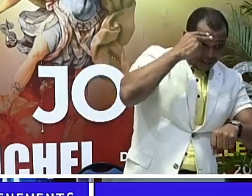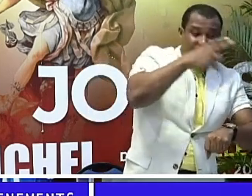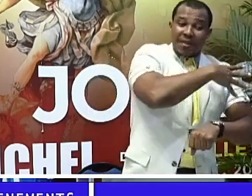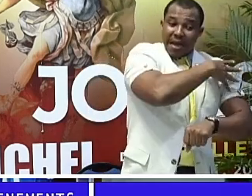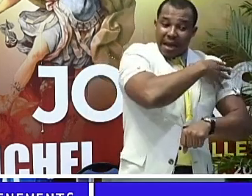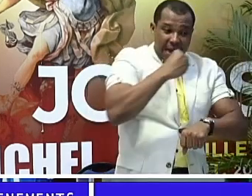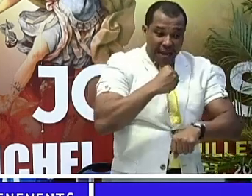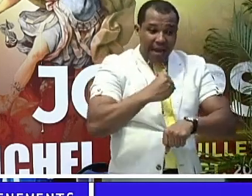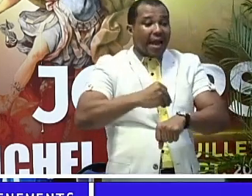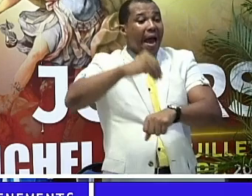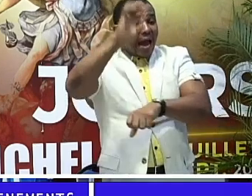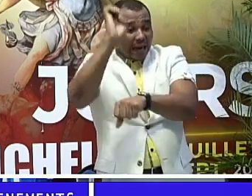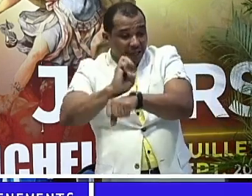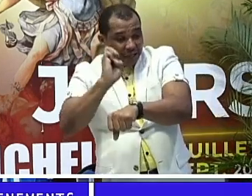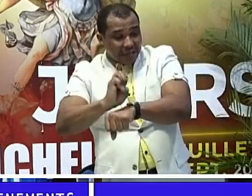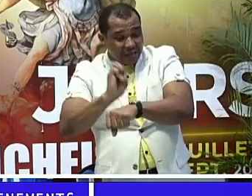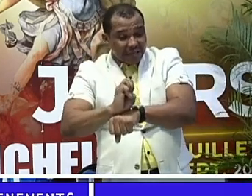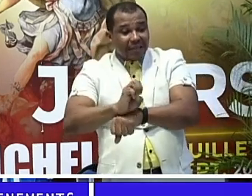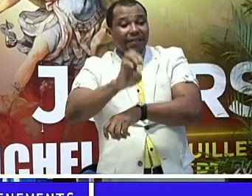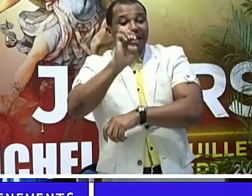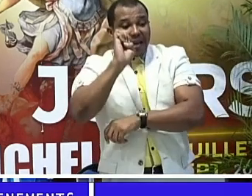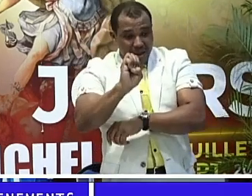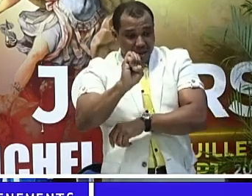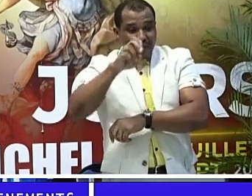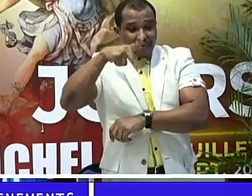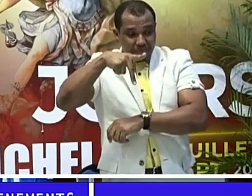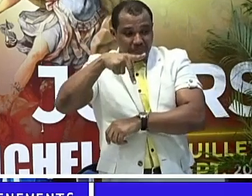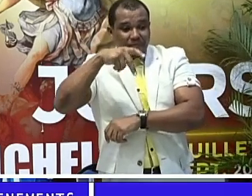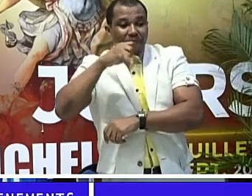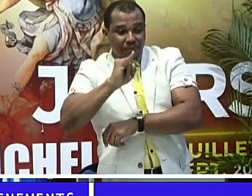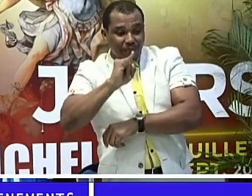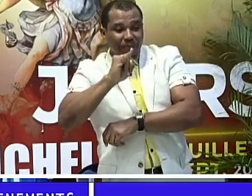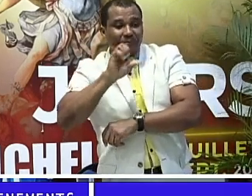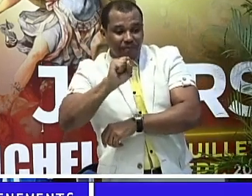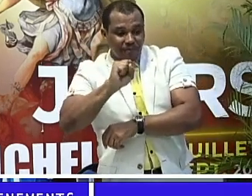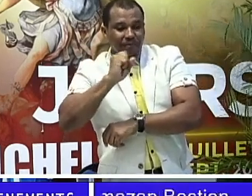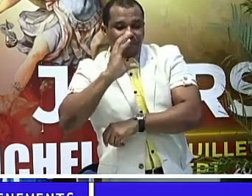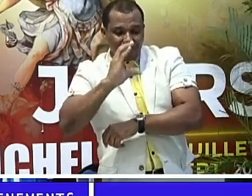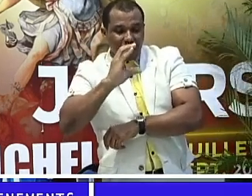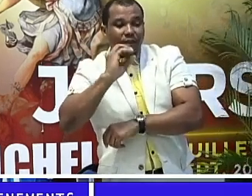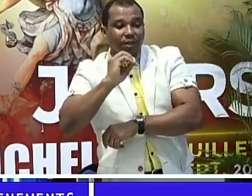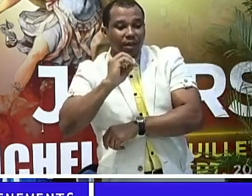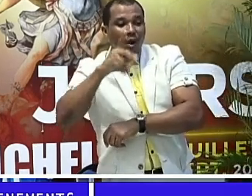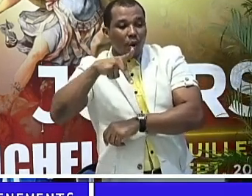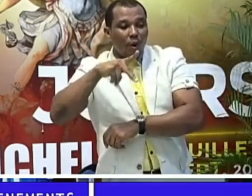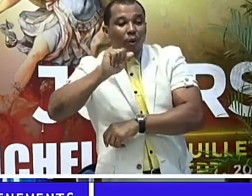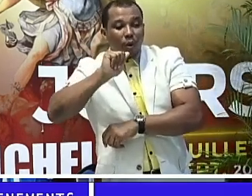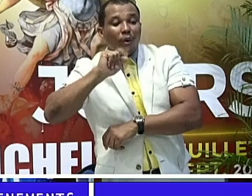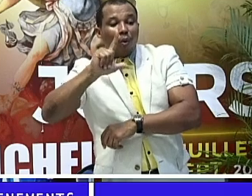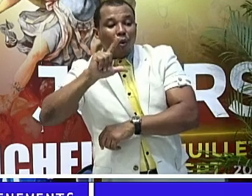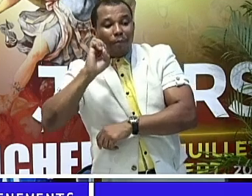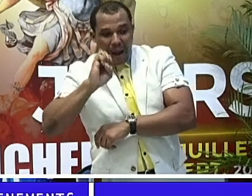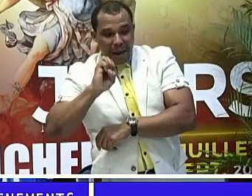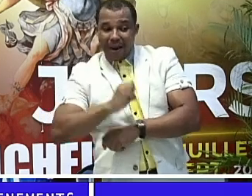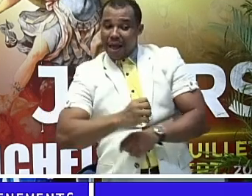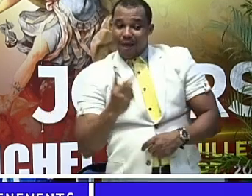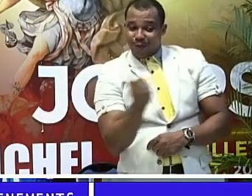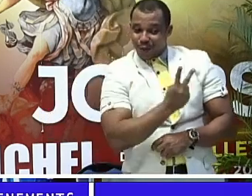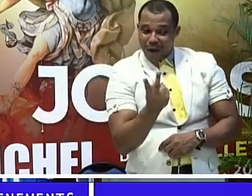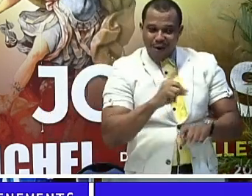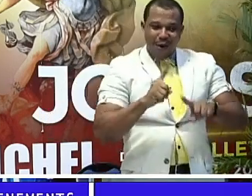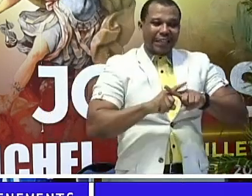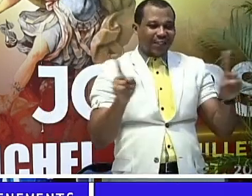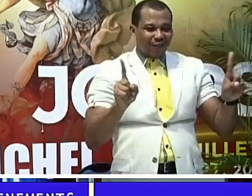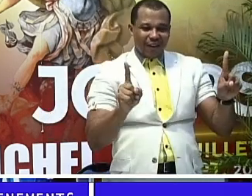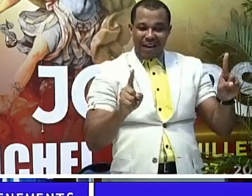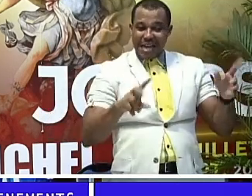là, ils tendent une information, ils créent une confusion. Là, moi, je voulais porter une précision ça,